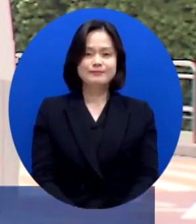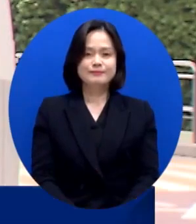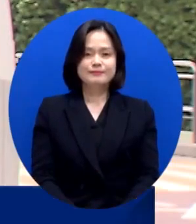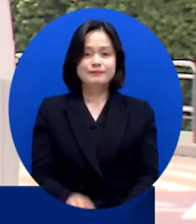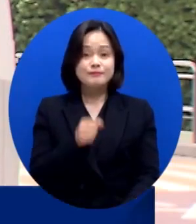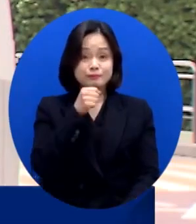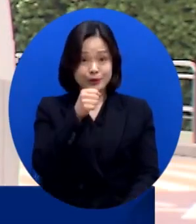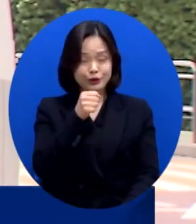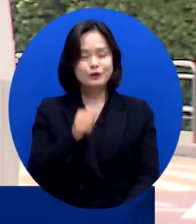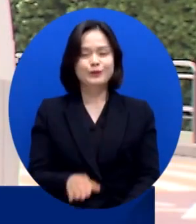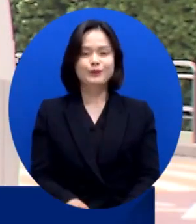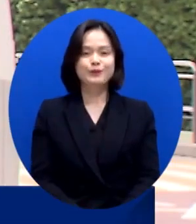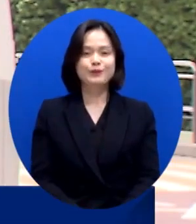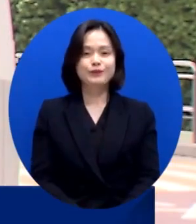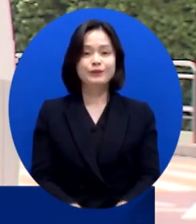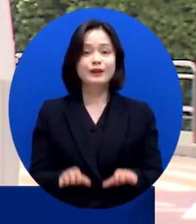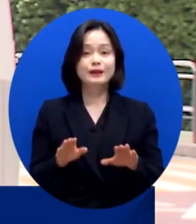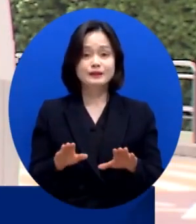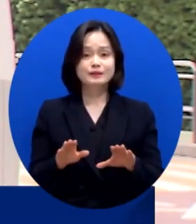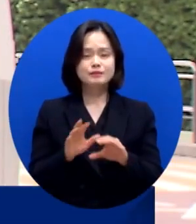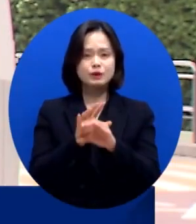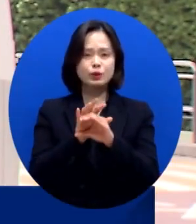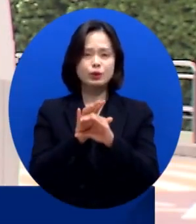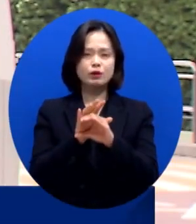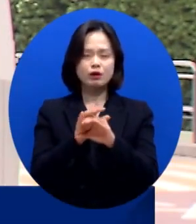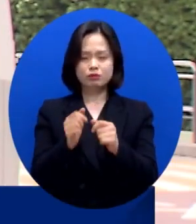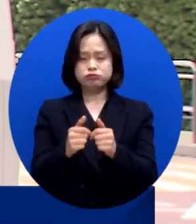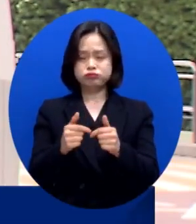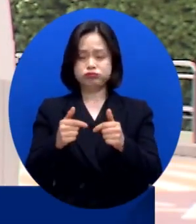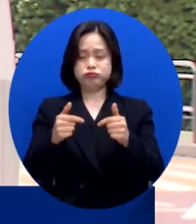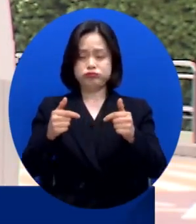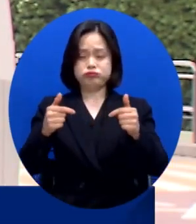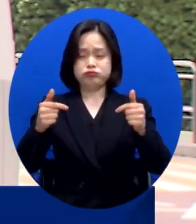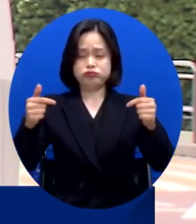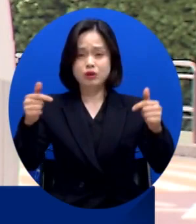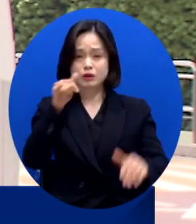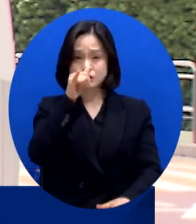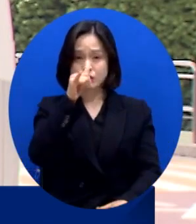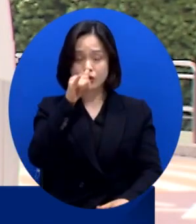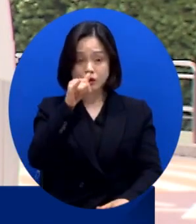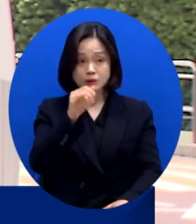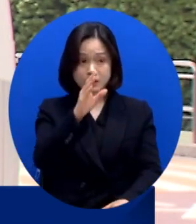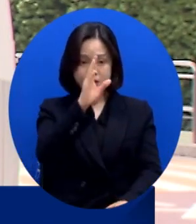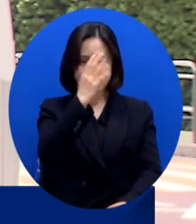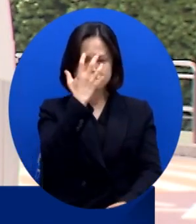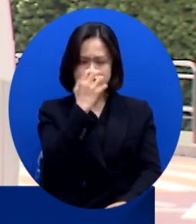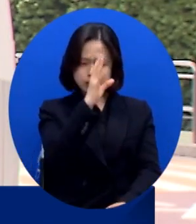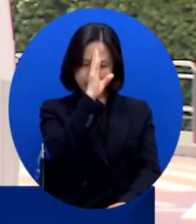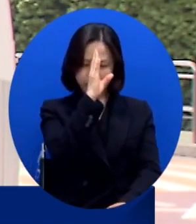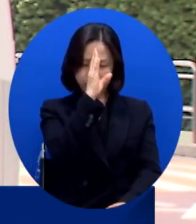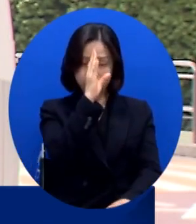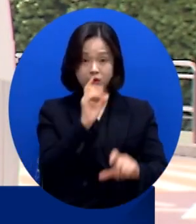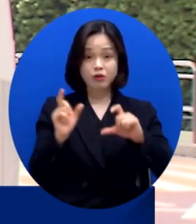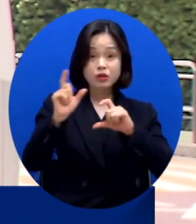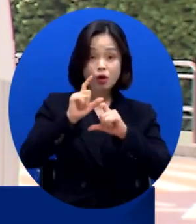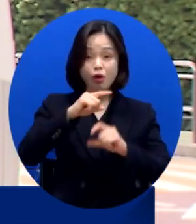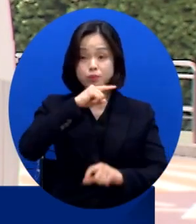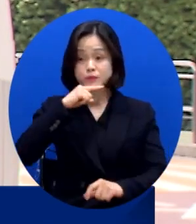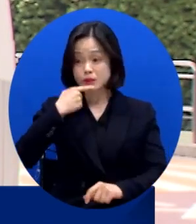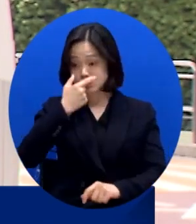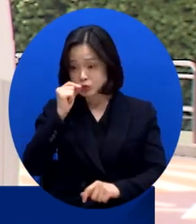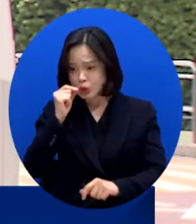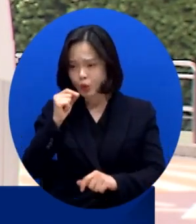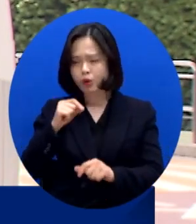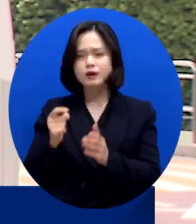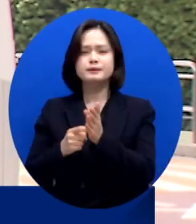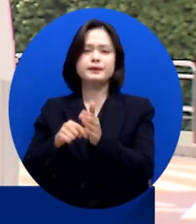블루 지금 발전되면 코로나 레드의 시대로 가고 있는데 이럴 때일수록 우리 예수 그리스도 안에서